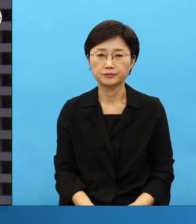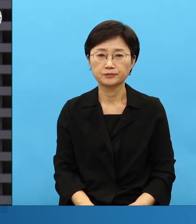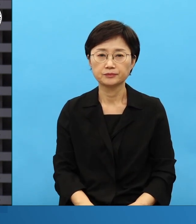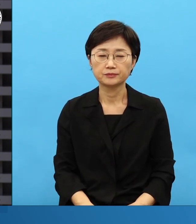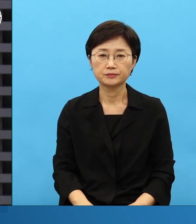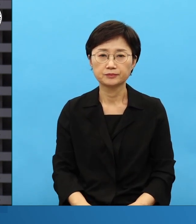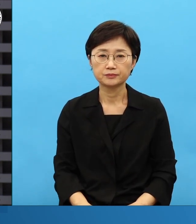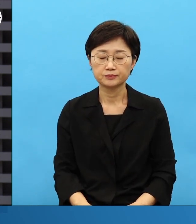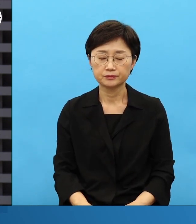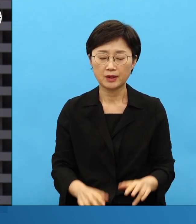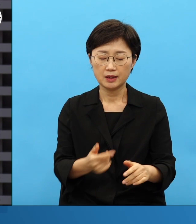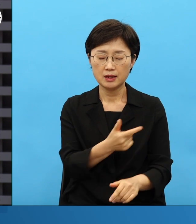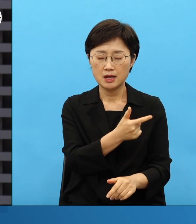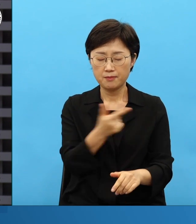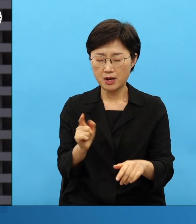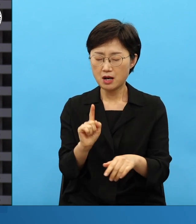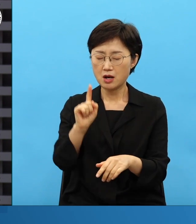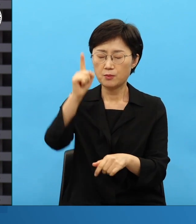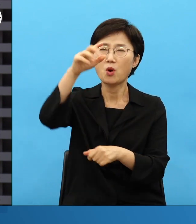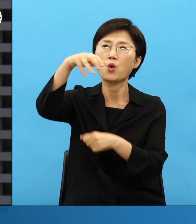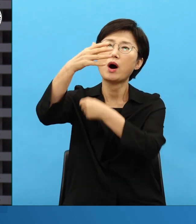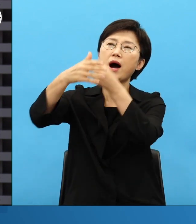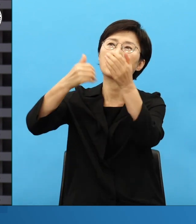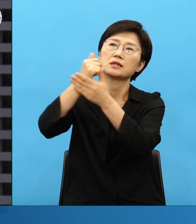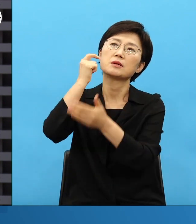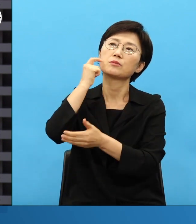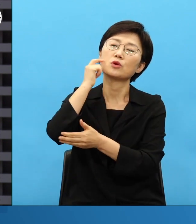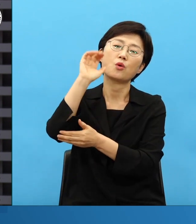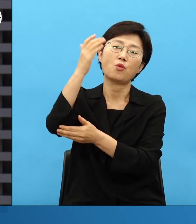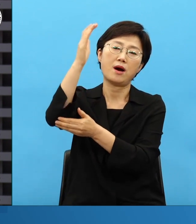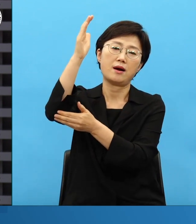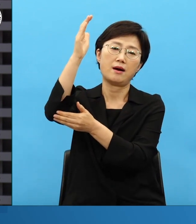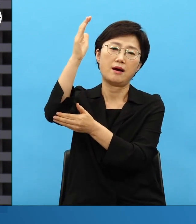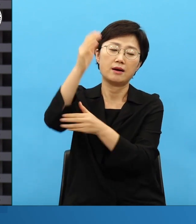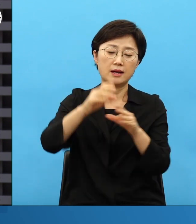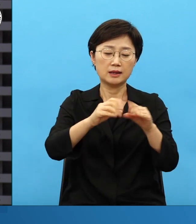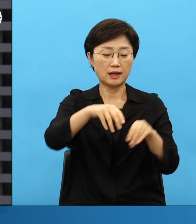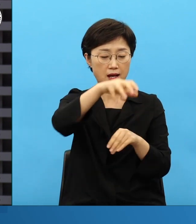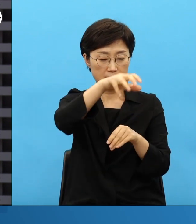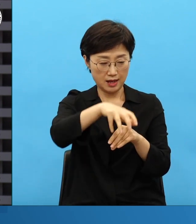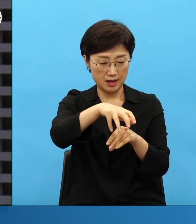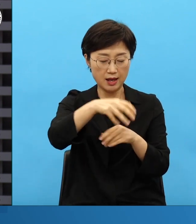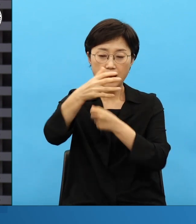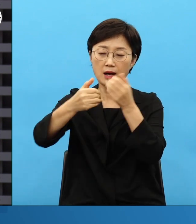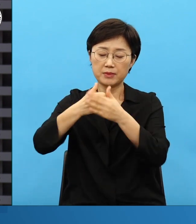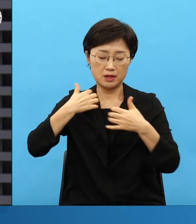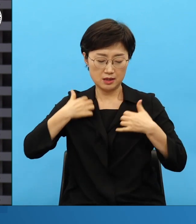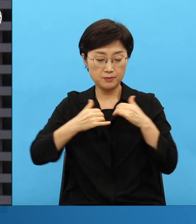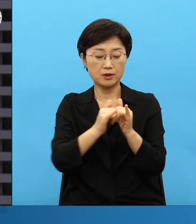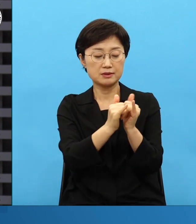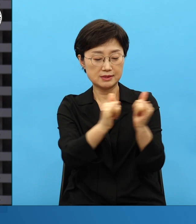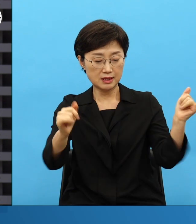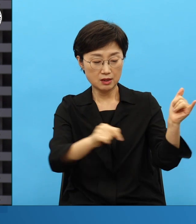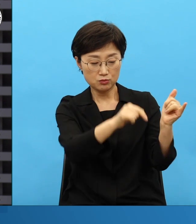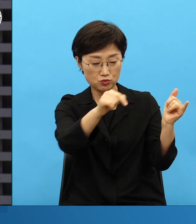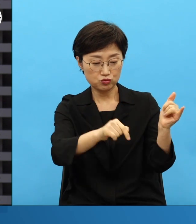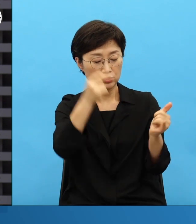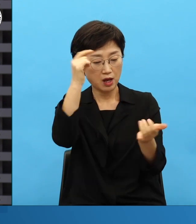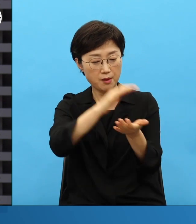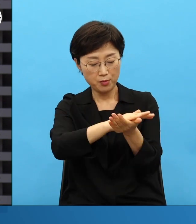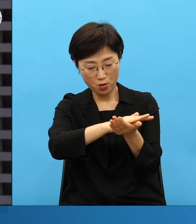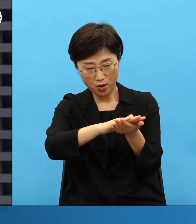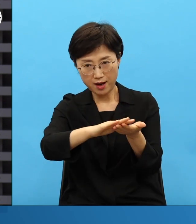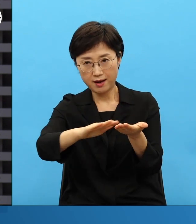Lord. 지극히 높은 곳에서는 하나님께 영광이요 땅에서는 하나님이 기뻐하신 사람들 중에